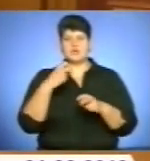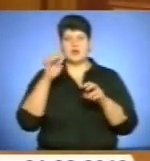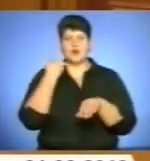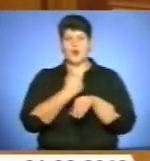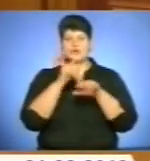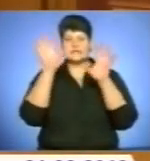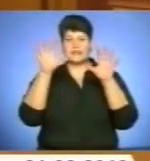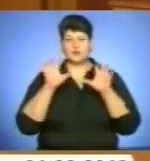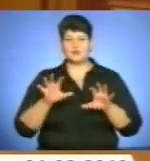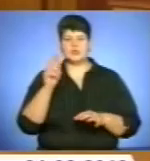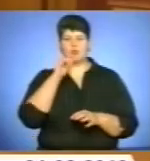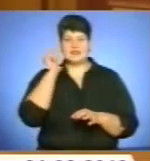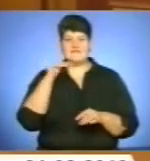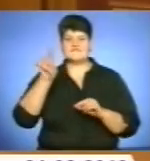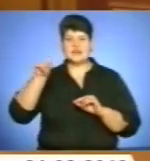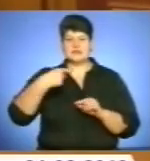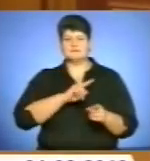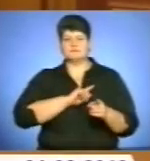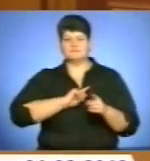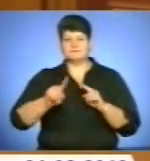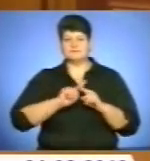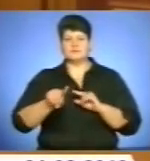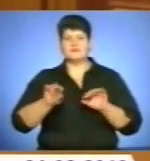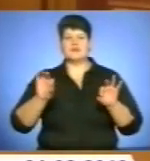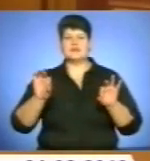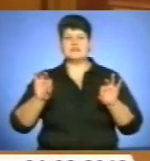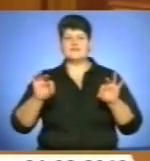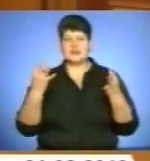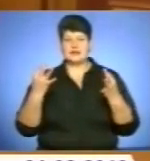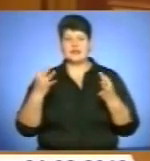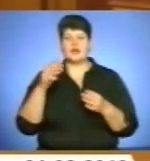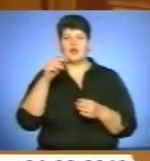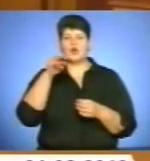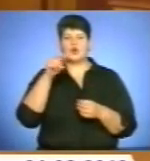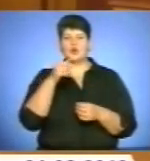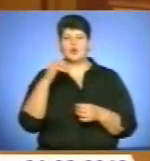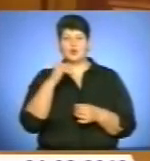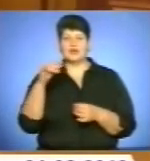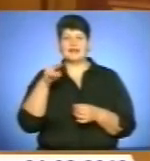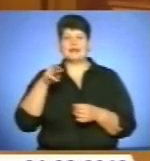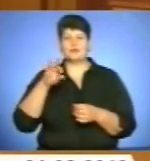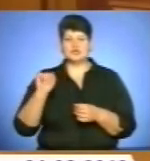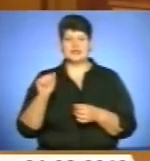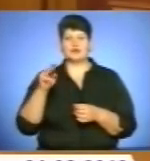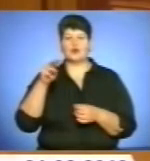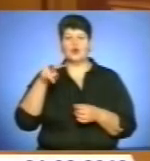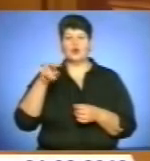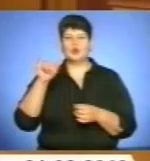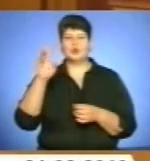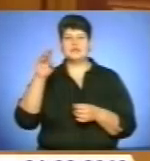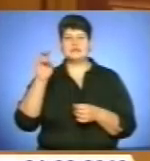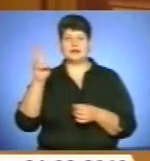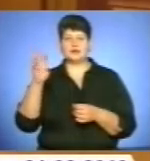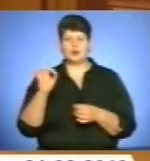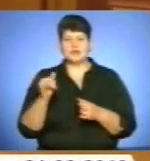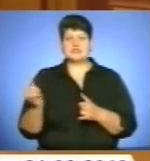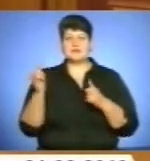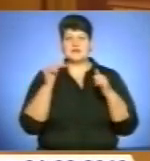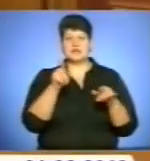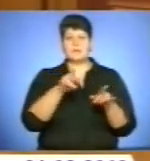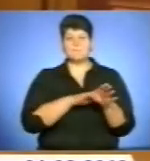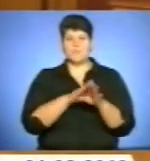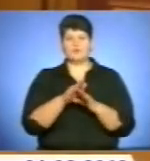Вимагати негайного звільнення усіх політичних в'язнів Юлії Тимошенко та Юрія Луценко, забезпечення їх повноцінного